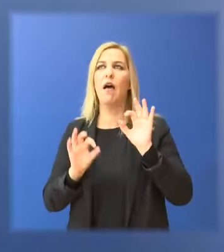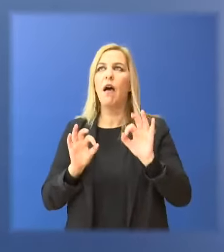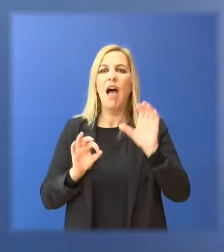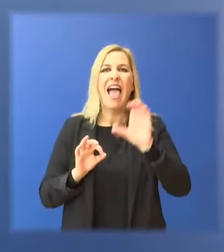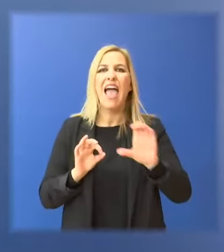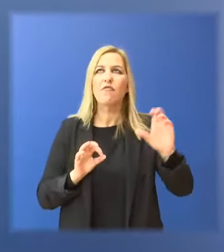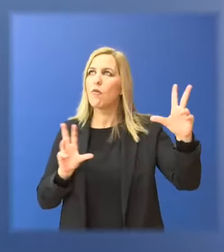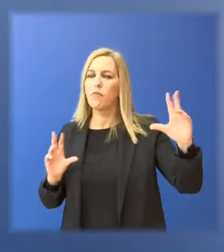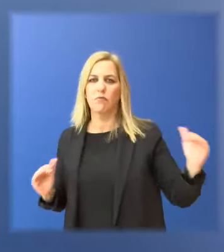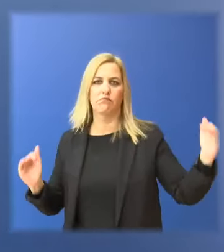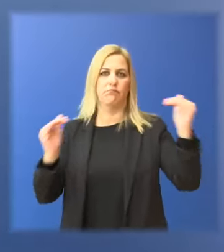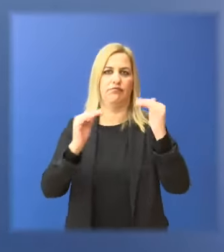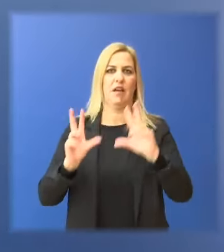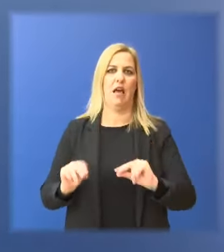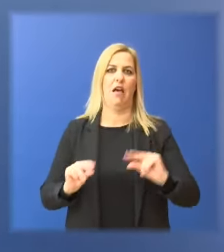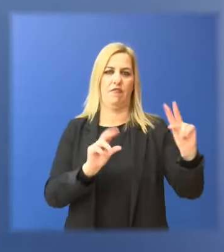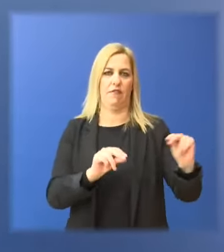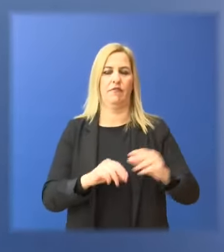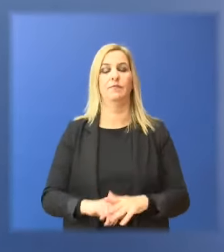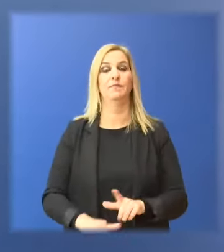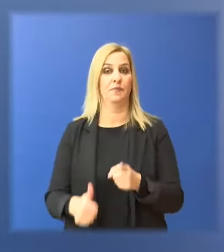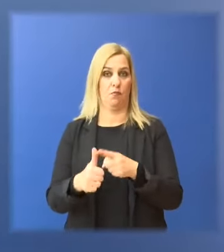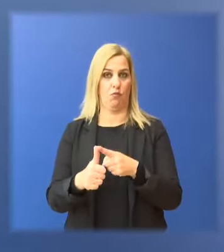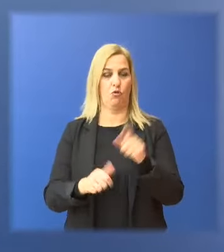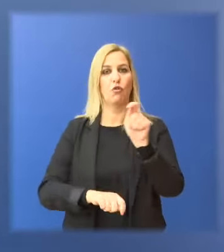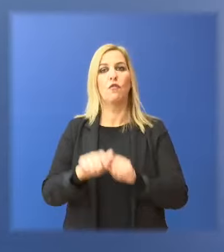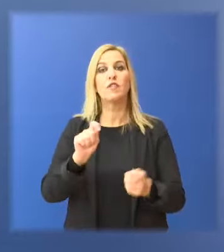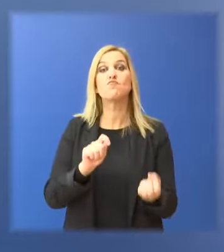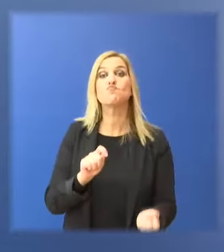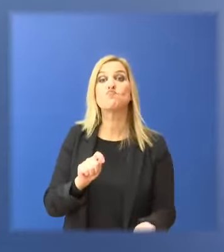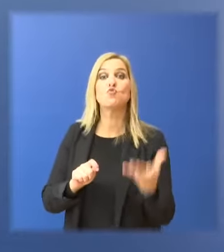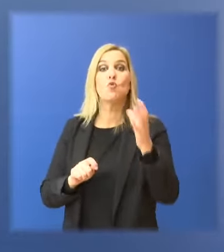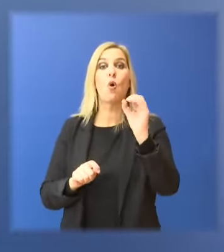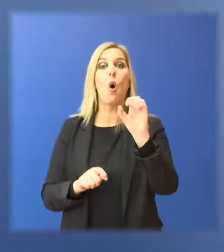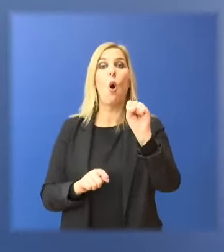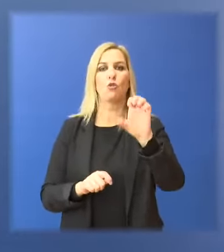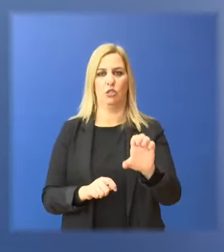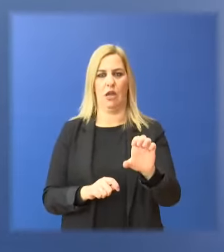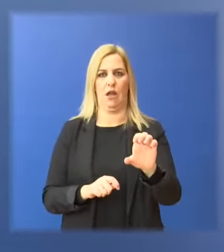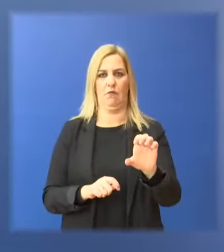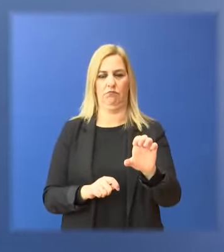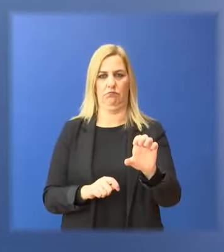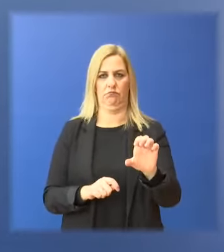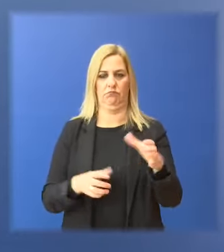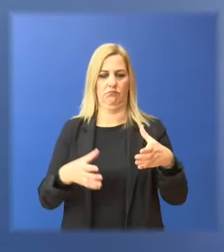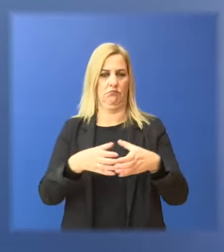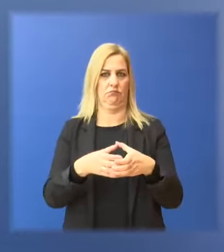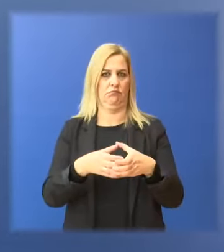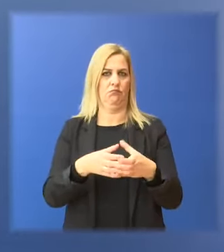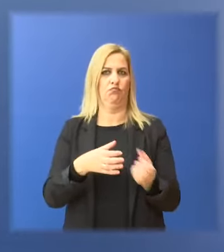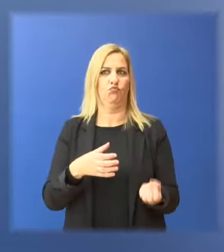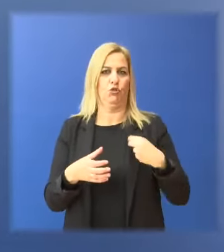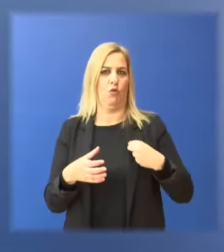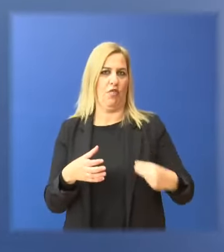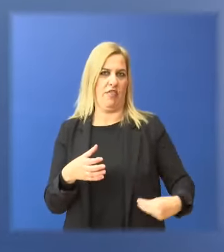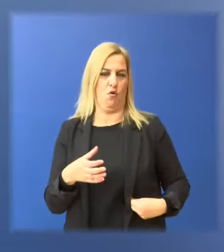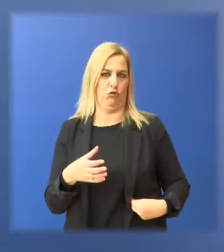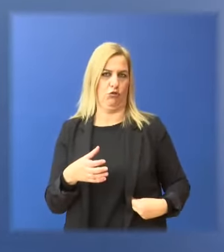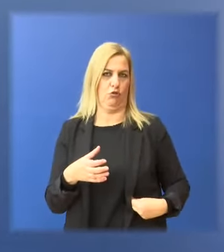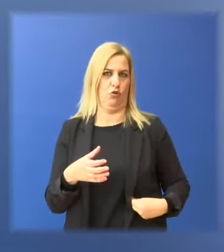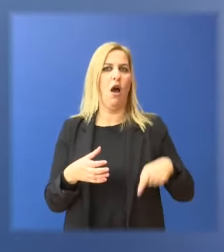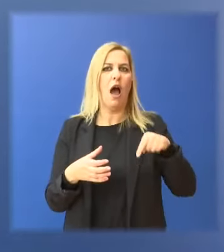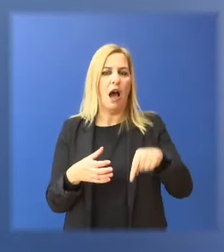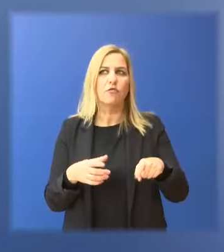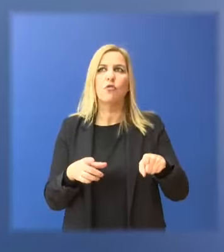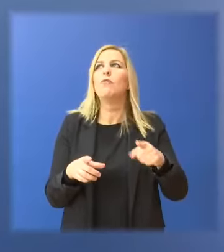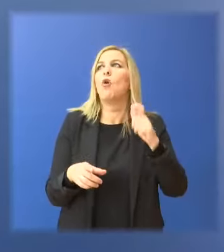ευρωπαϊκά αντίστοιχα δίκτυα. Πρώτον, δημιουργείται ένας νέος, ενιαίος, σύγχρονος δημόσιος φορέας με πυρήνα τον ΟΣΕ, ο